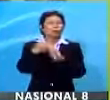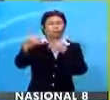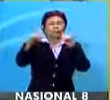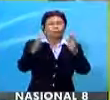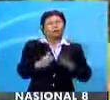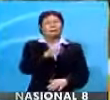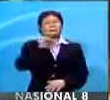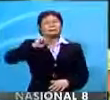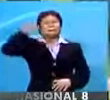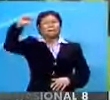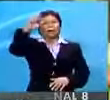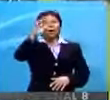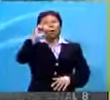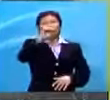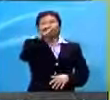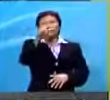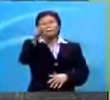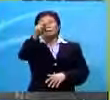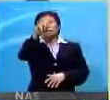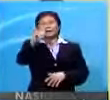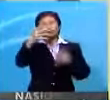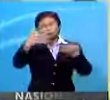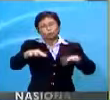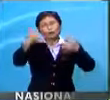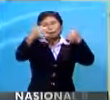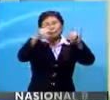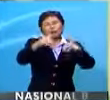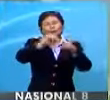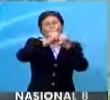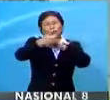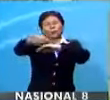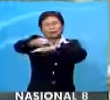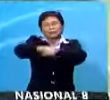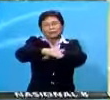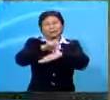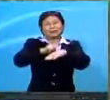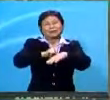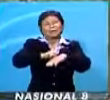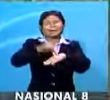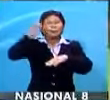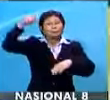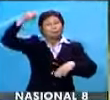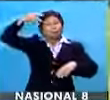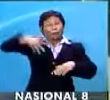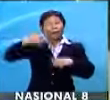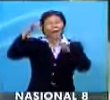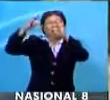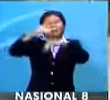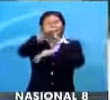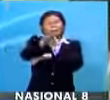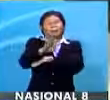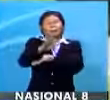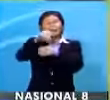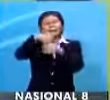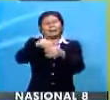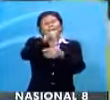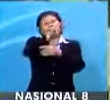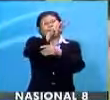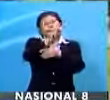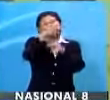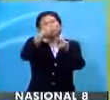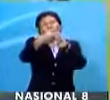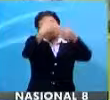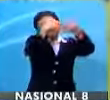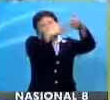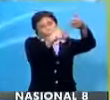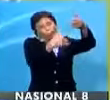rinas rozaimi Abdul Rahman yang pernah beraksi pada sukan C di Myanmar berharap dapat terpilih dalam 20 senarai